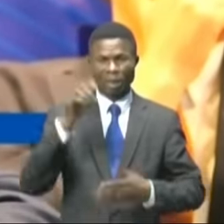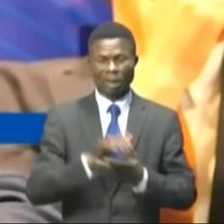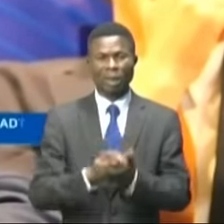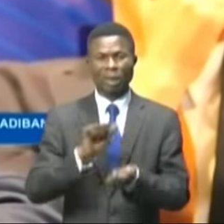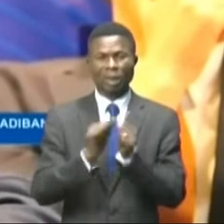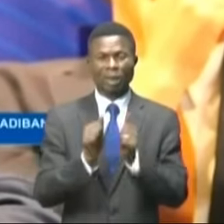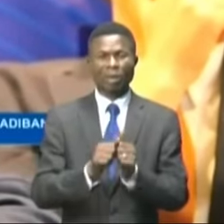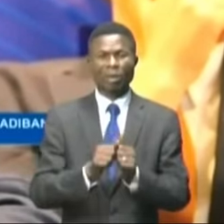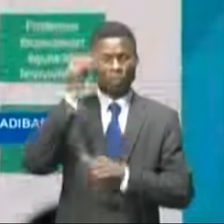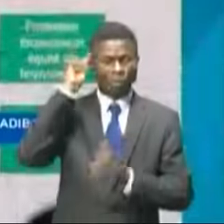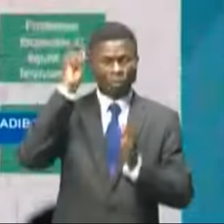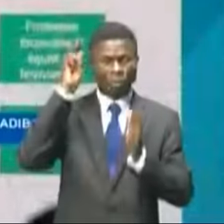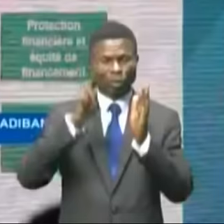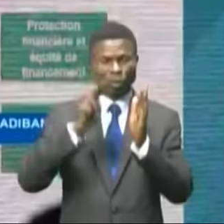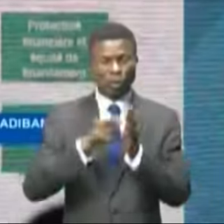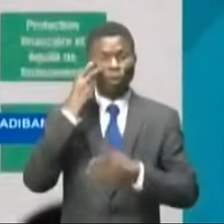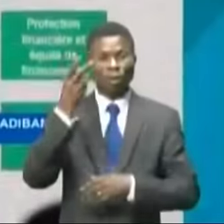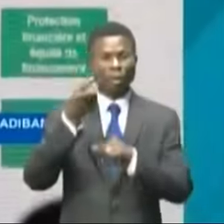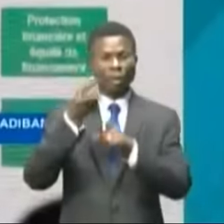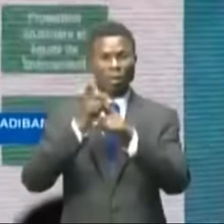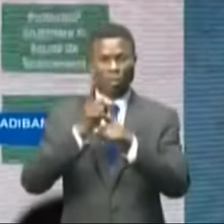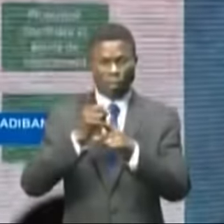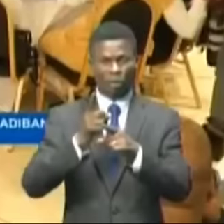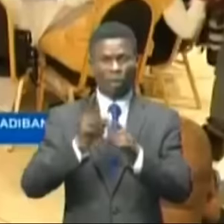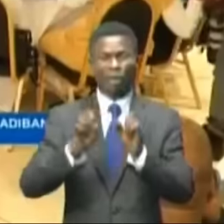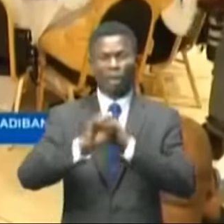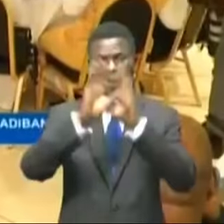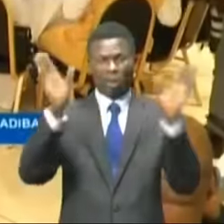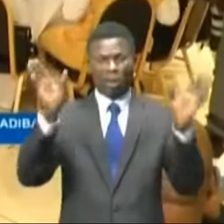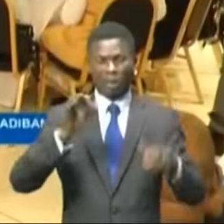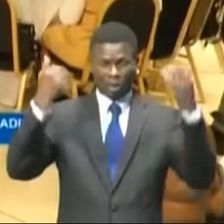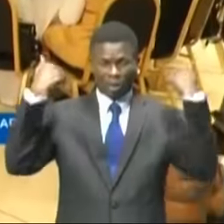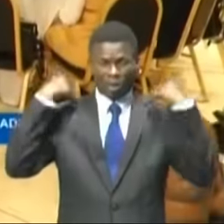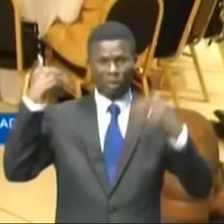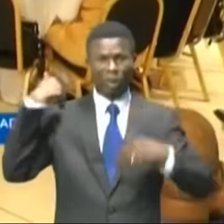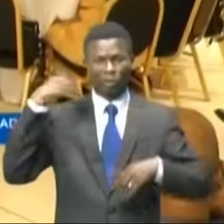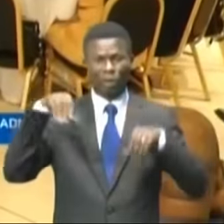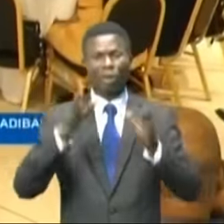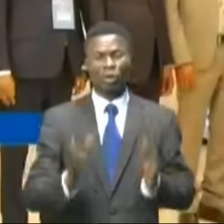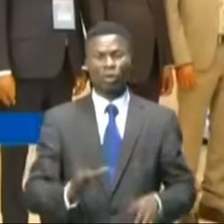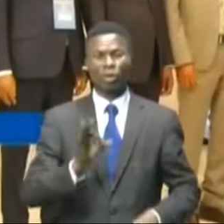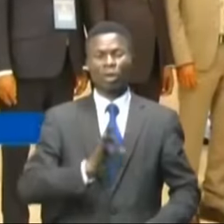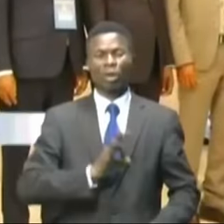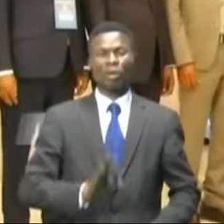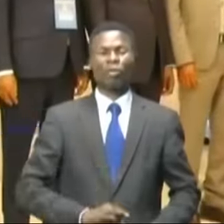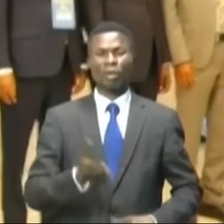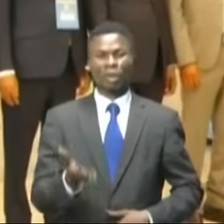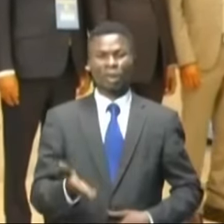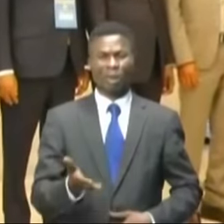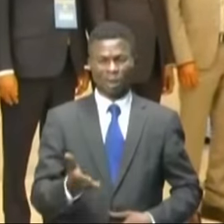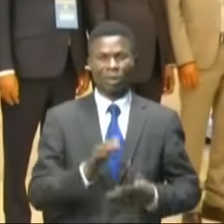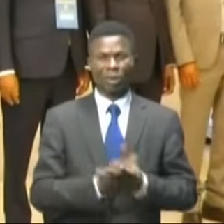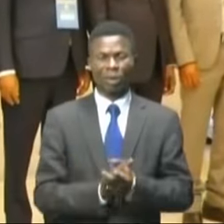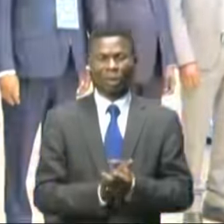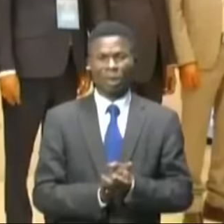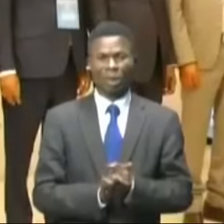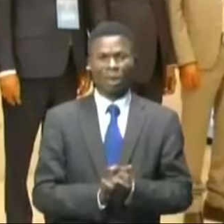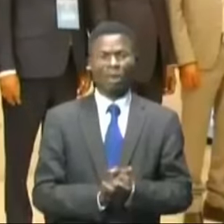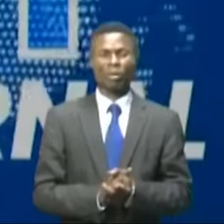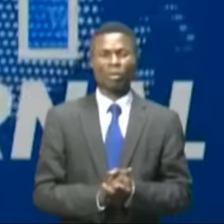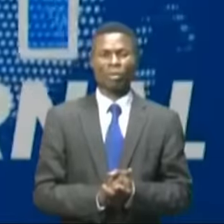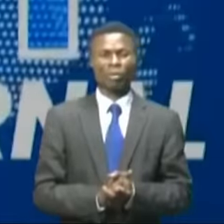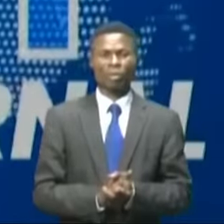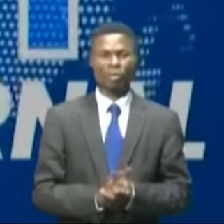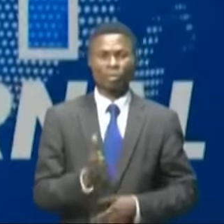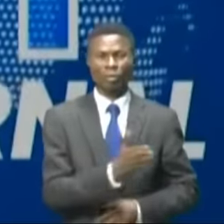du gouvernement est une vision engagée et claire du chef de l'État Félix-Antoine Tshisekedi en faveur de la population.